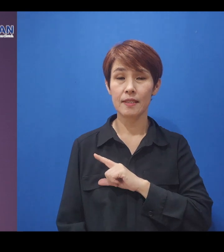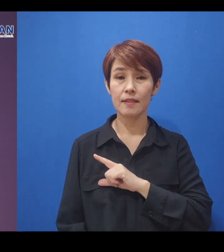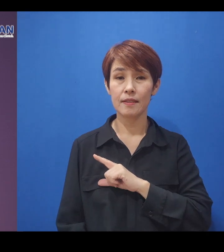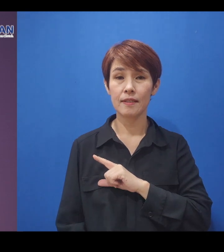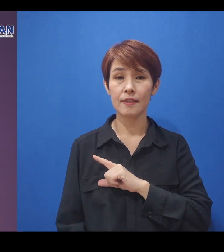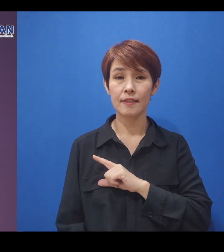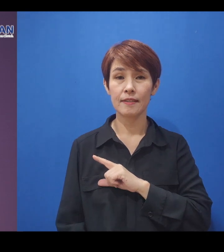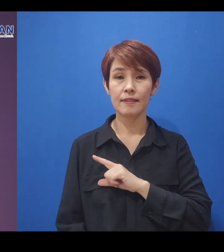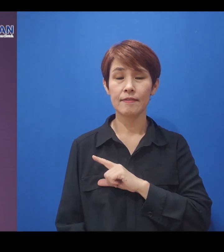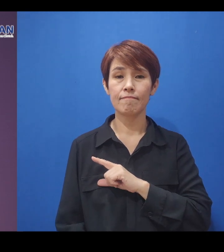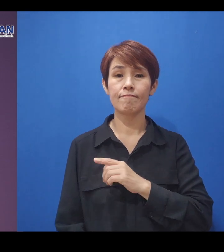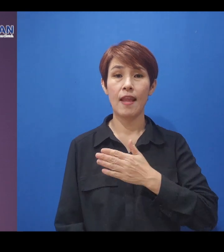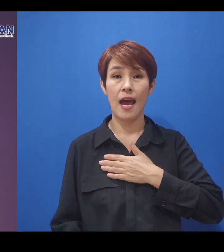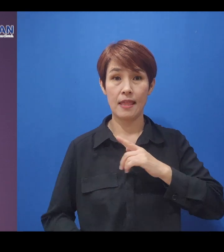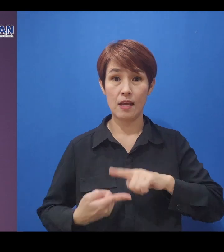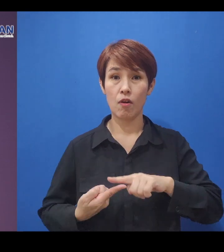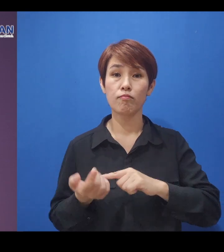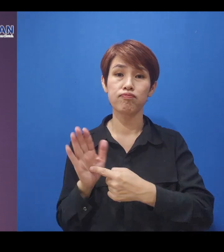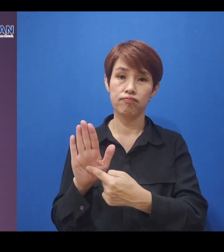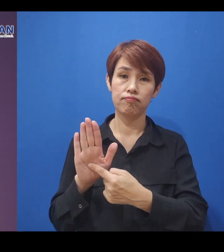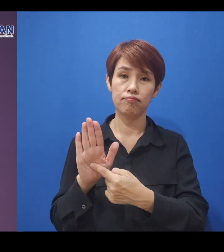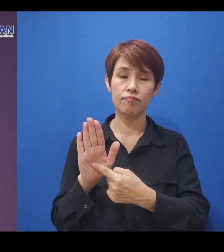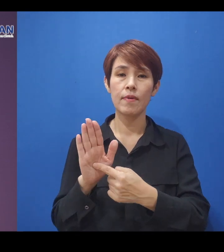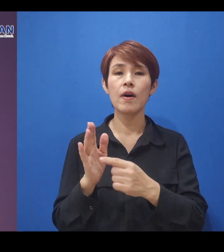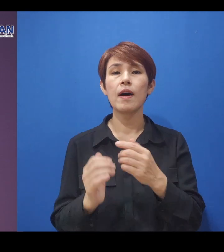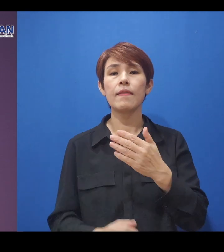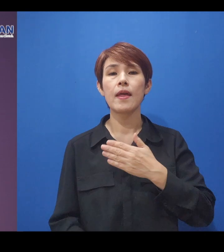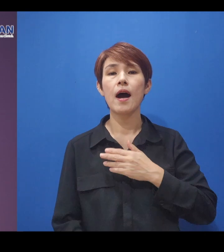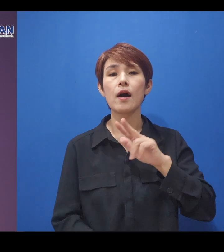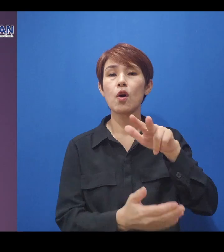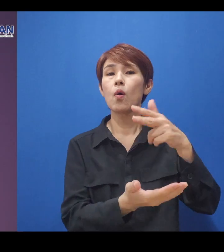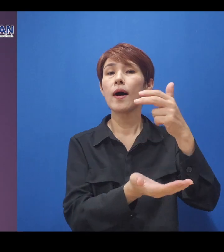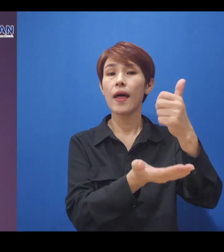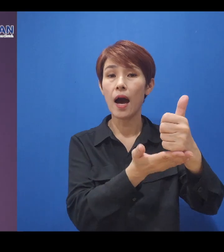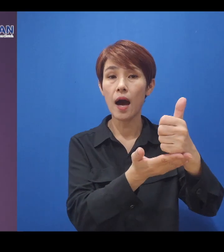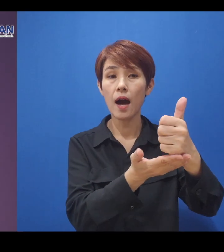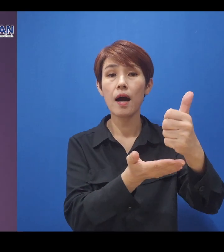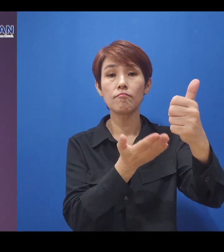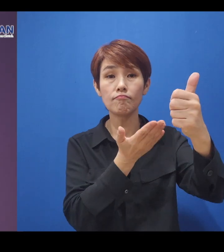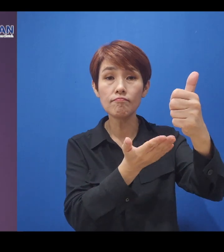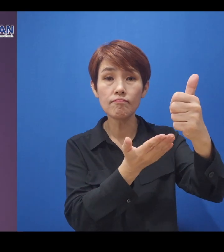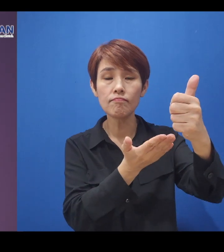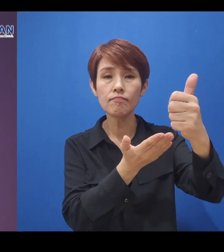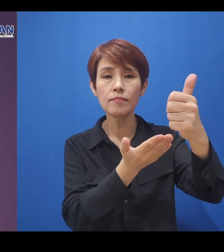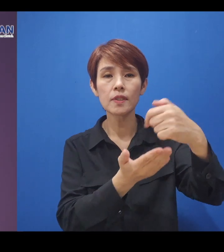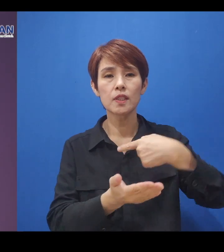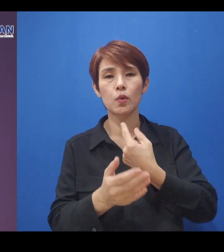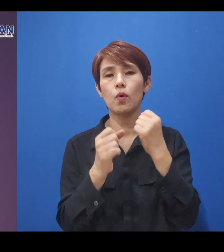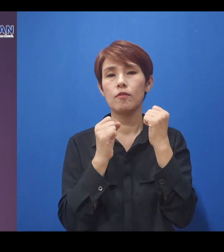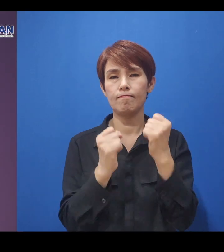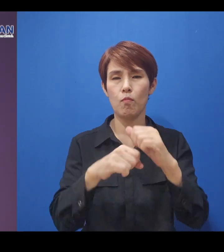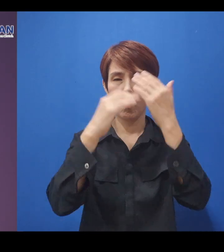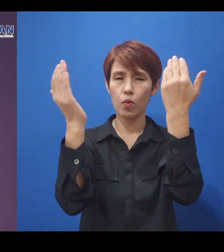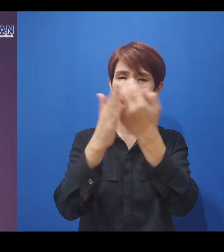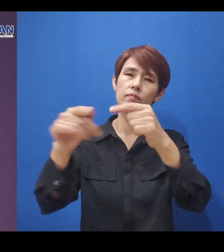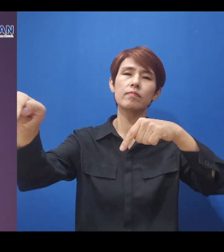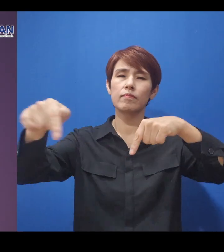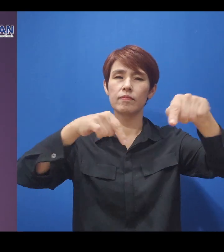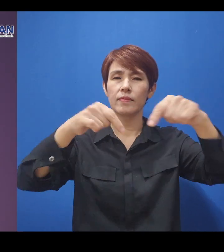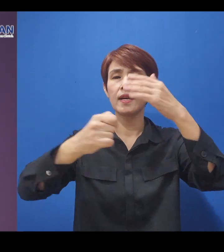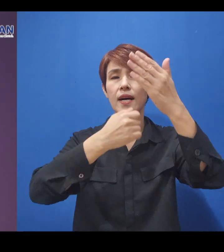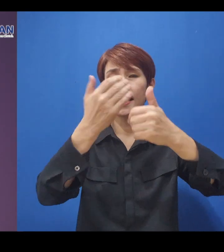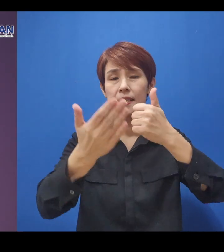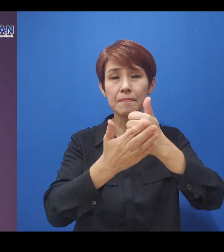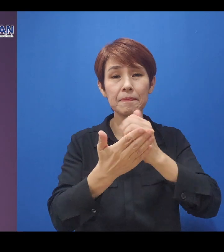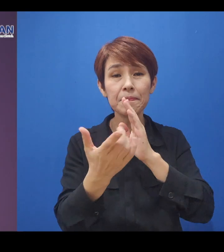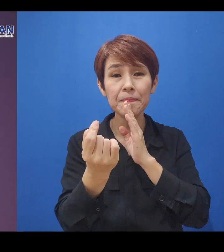나타내요. 스스로 있는 자 여호와다 하면 그분은 스스로 계시며 모든 걸 통치하시는